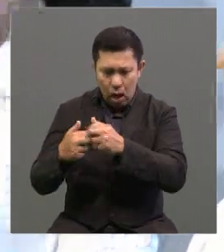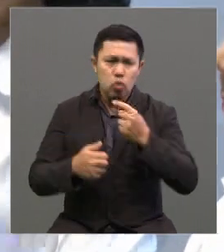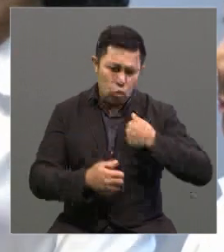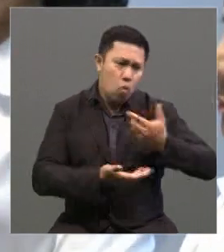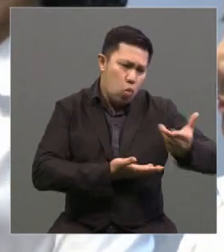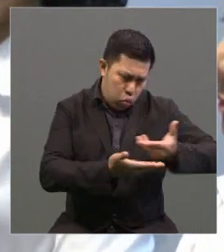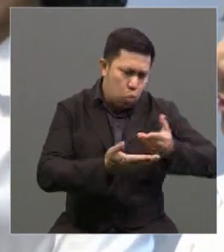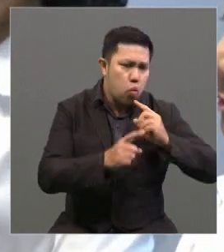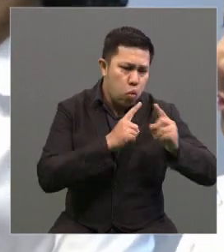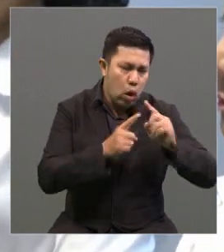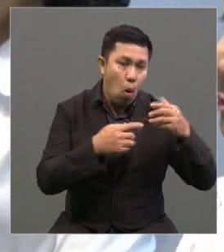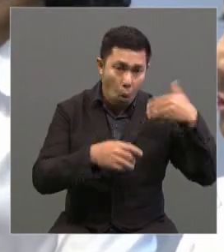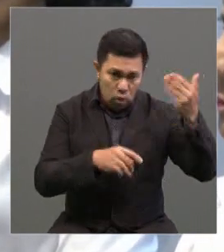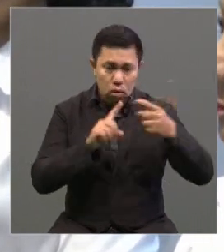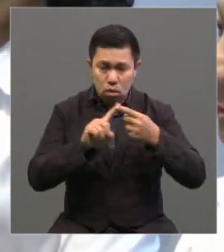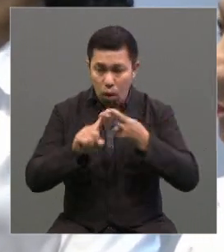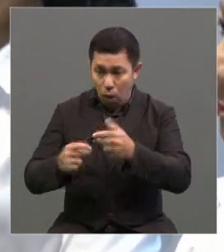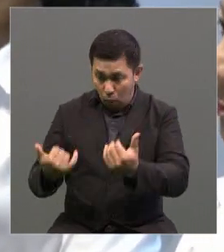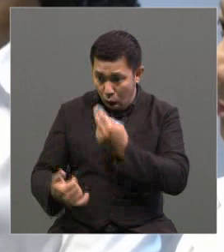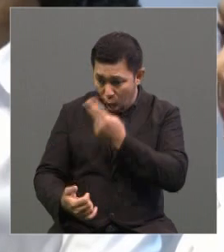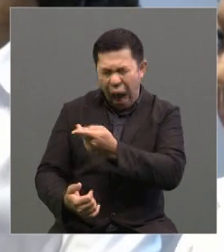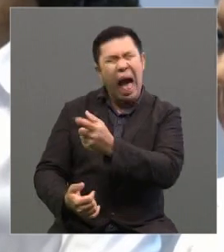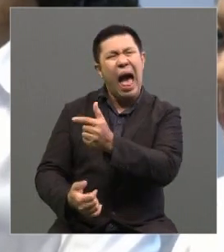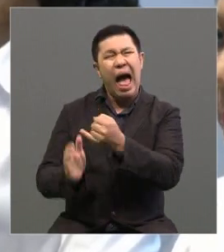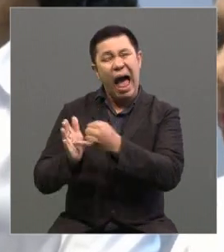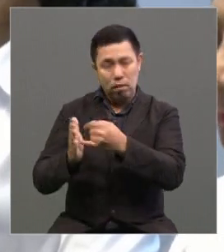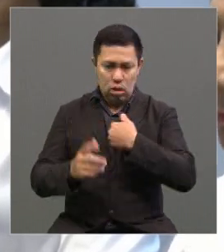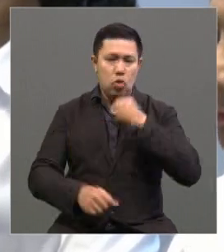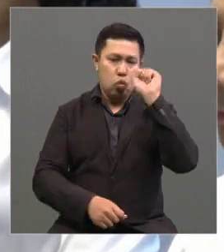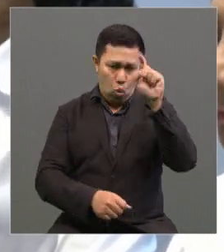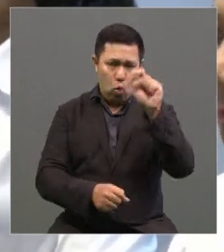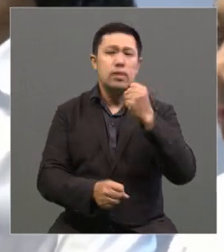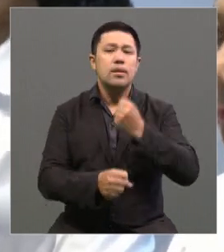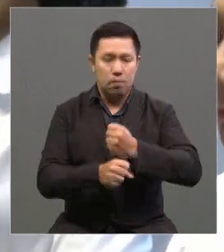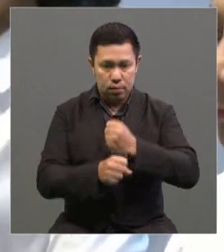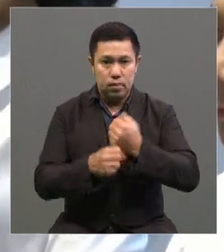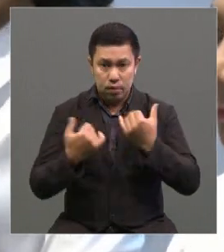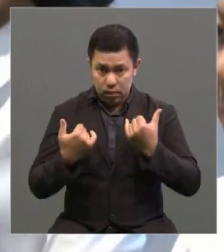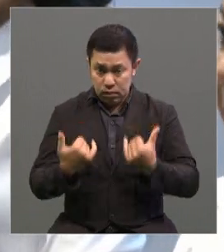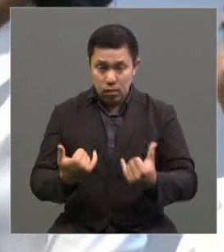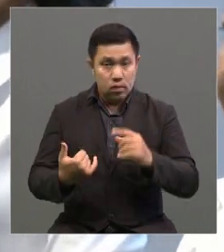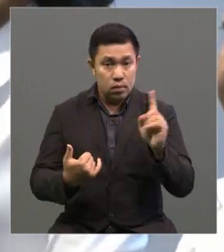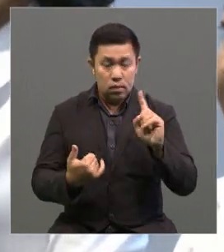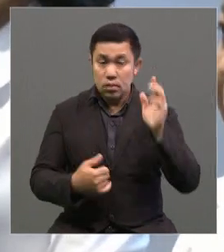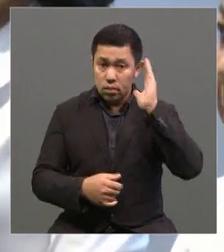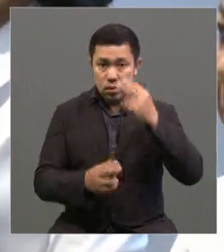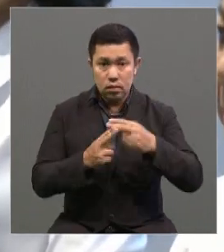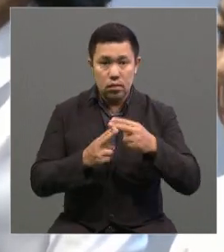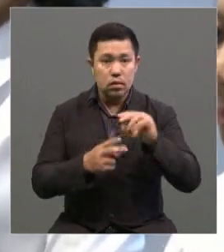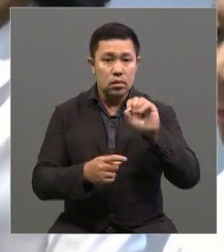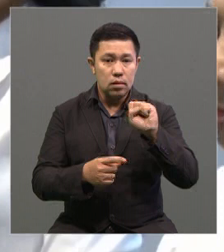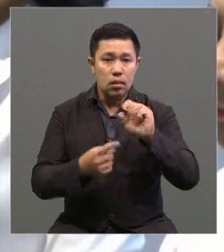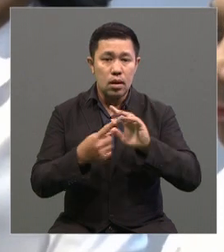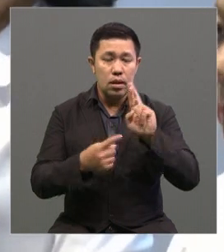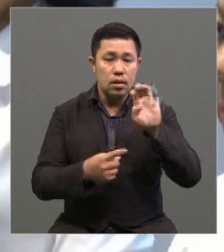ารือในรายละเอียดก่อนแต่ว่าเรื่องไหนที่ทำได้เลยก็จะลงมือทำในทันทีโดยในภาพรวมตามที่นายสุริยะเสนอตั้ง